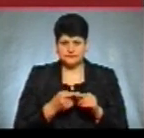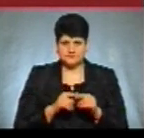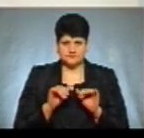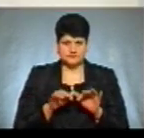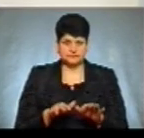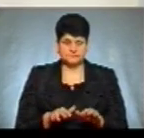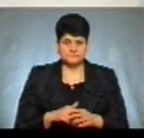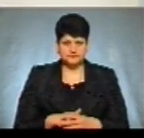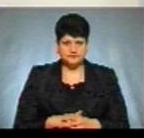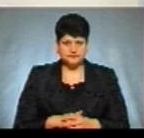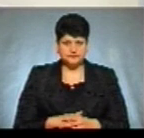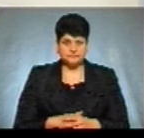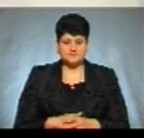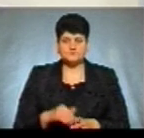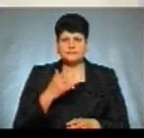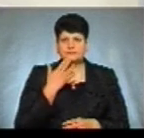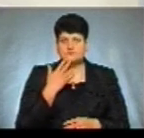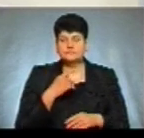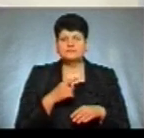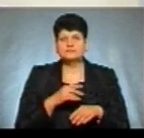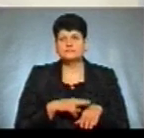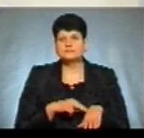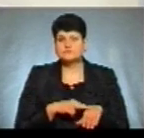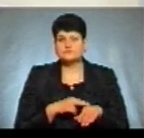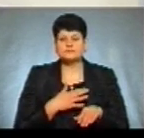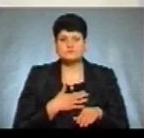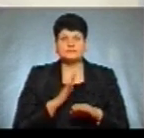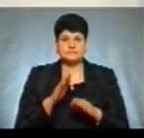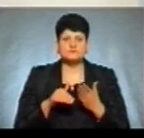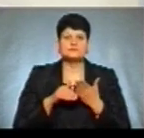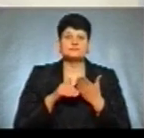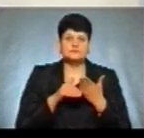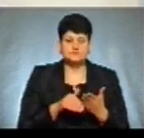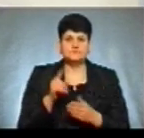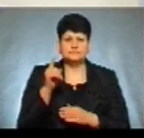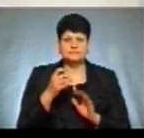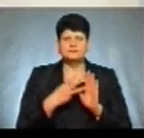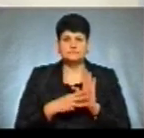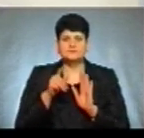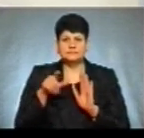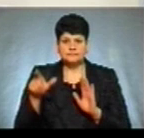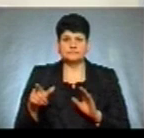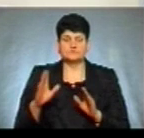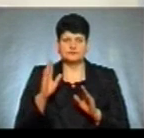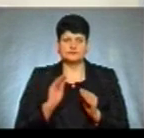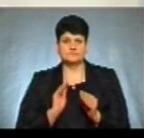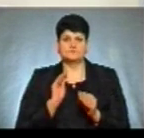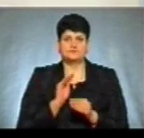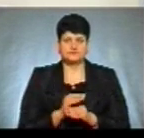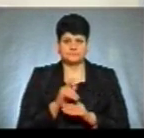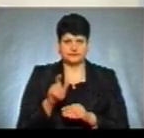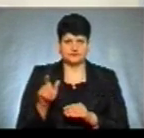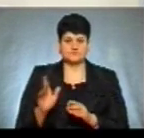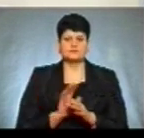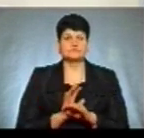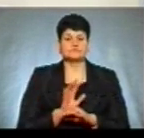З Національної поліції з апарату нам буде допомога, майже 180 чоловік приданих сил буде